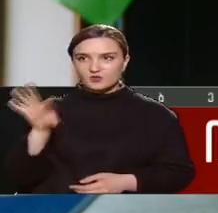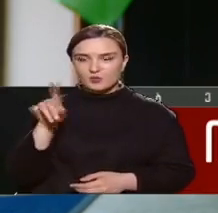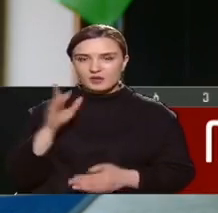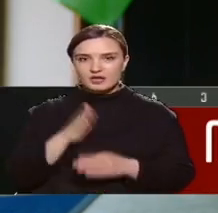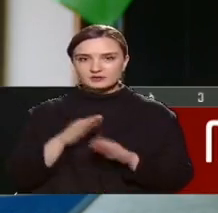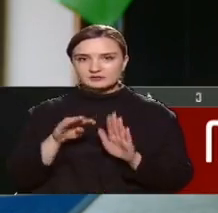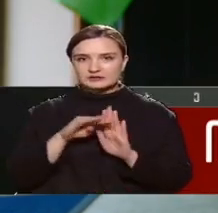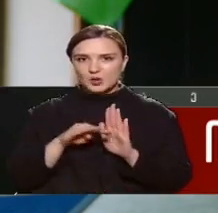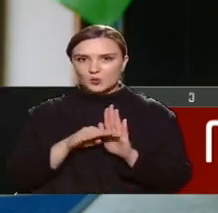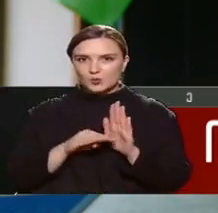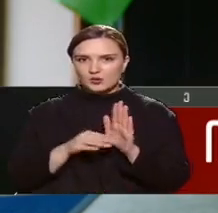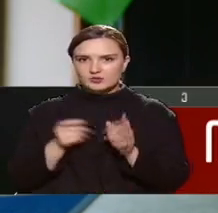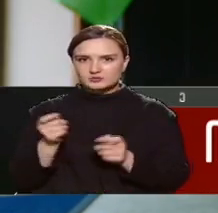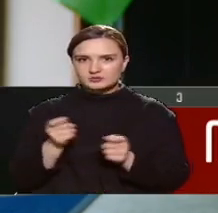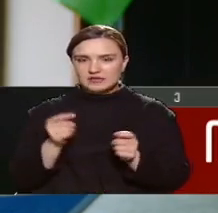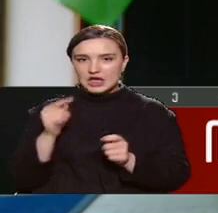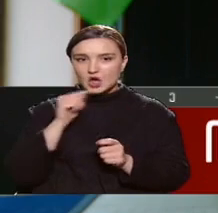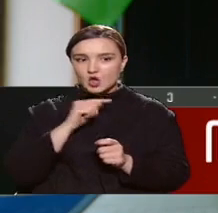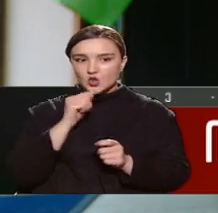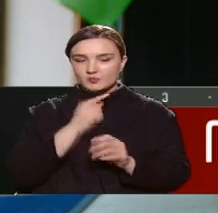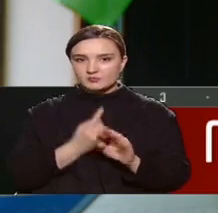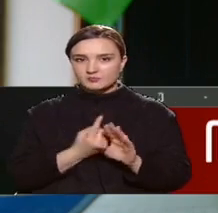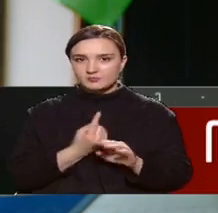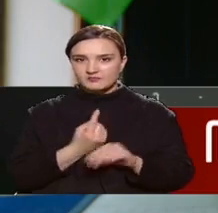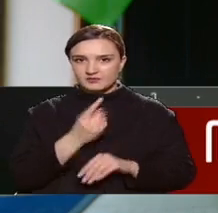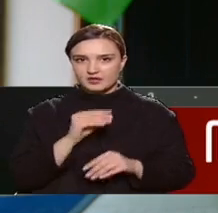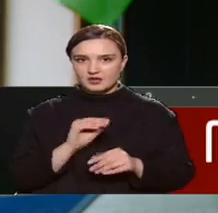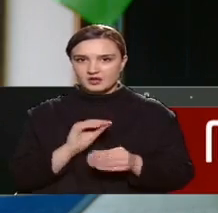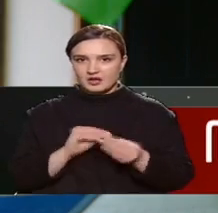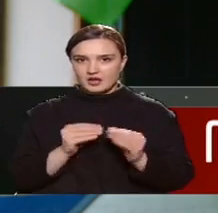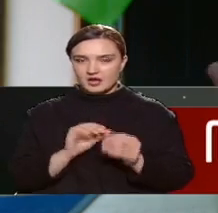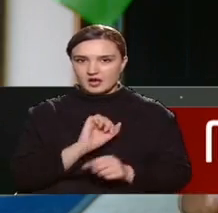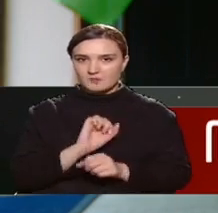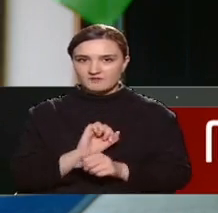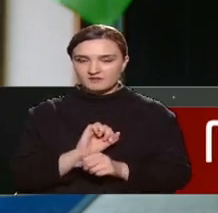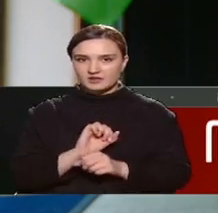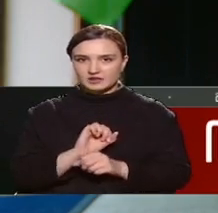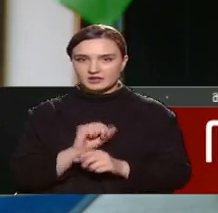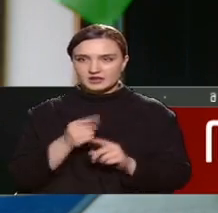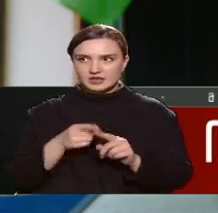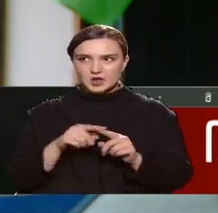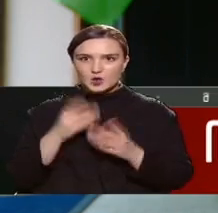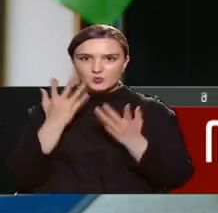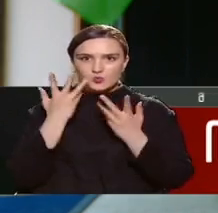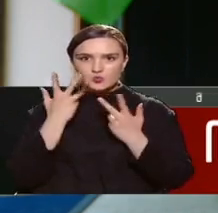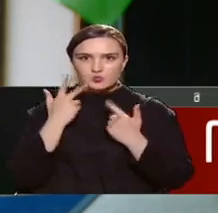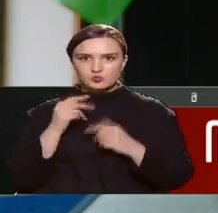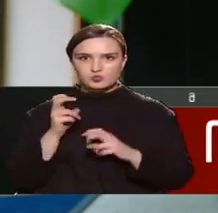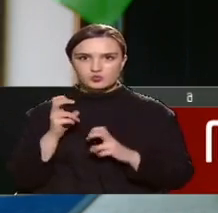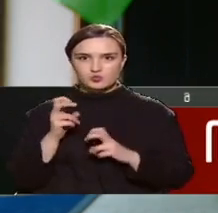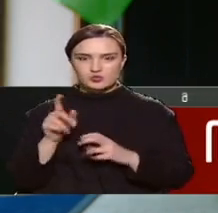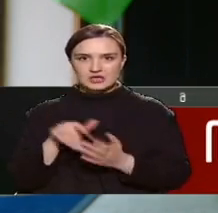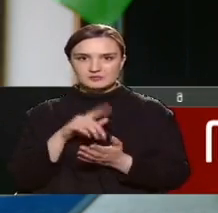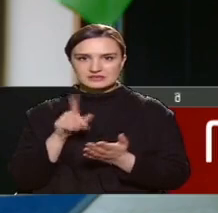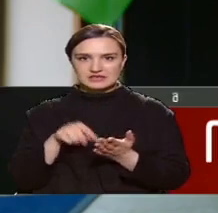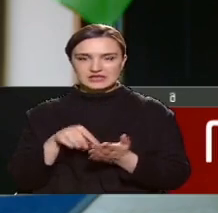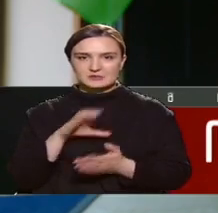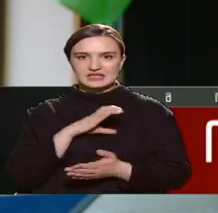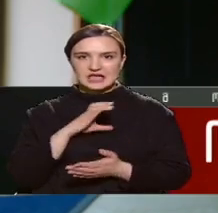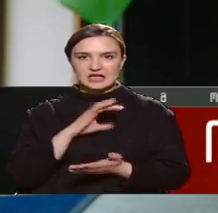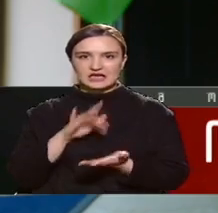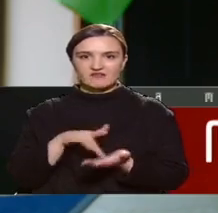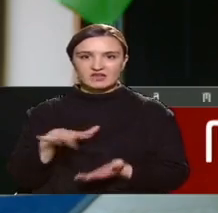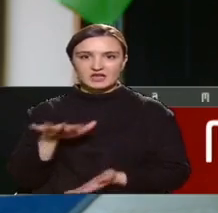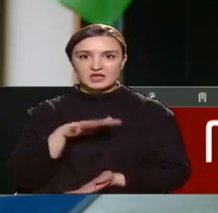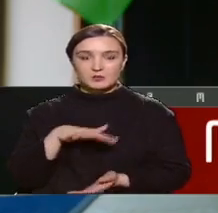რომელიც თავისთავად ეკონომიკურ ზრდას აფერხებს და ჩათვლით, რომ რაღაც ფუფუნების საკითხია, შედარებით მდიდარი ქვეყნების. და თუ ქართული ოცნება